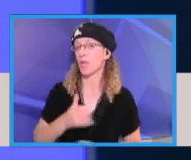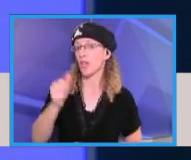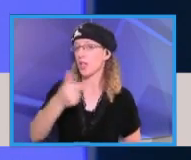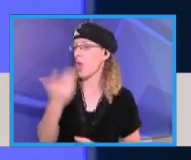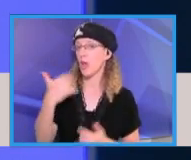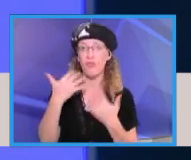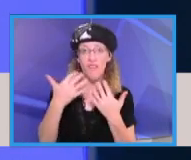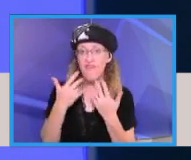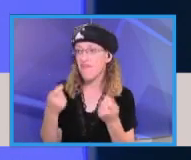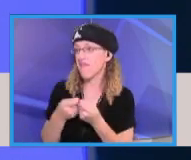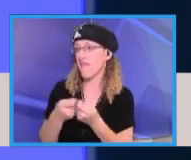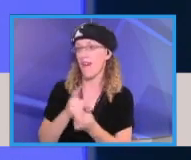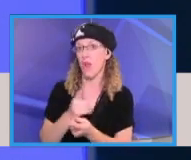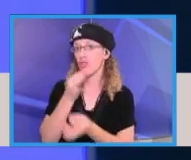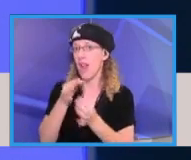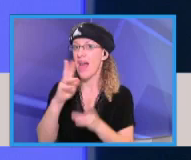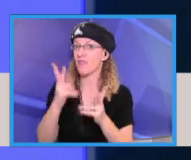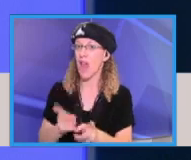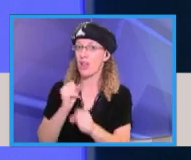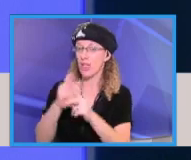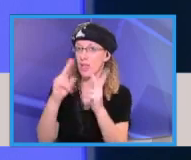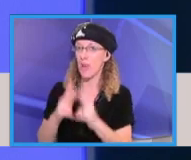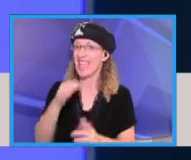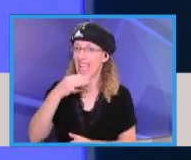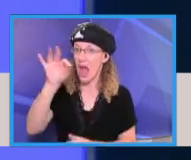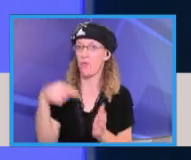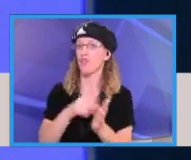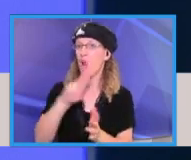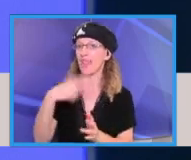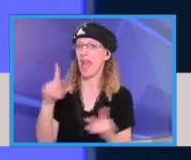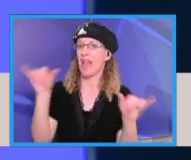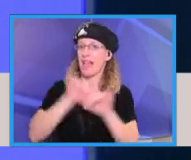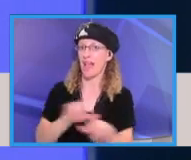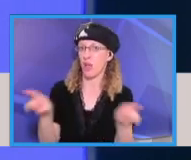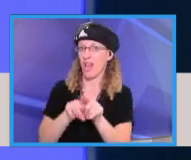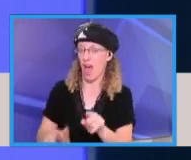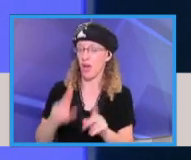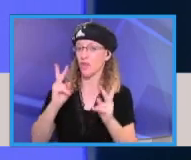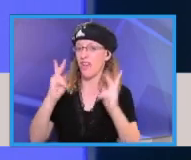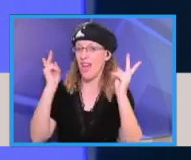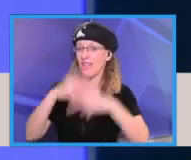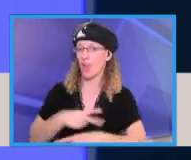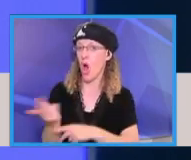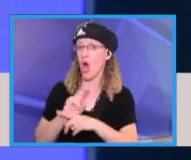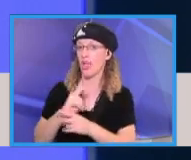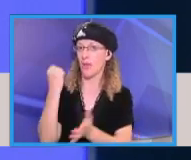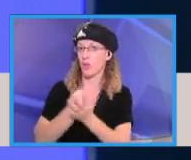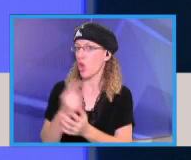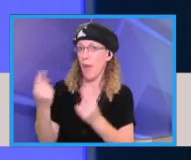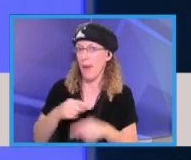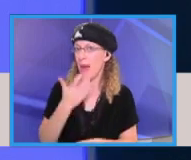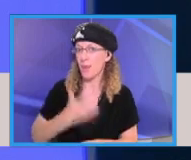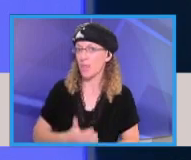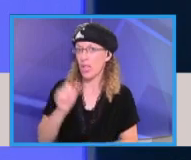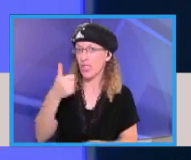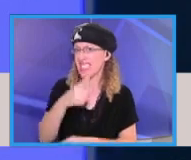שותפה ולא נשאלה איך אפשר לעשות את זה בצורה יעילה, כדי שלא תהיה אותה הטעיה. אני חשוב להדגיש, חוק הונאה בכשרות לא בא מהרבנות הראשית. חוק הונאה בכשרות